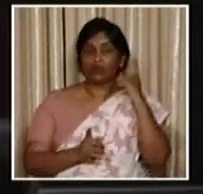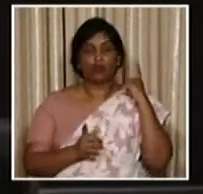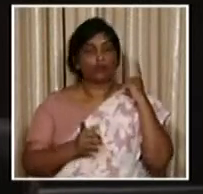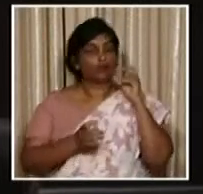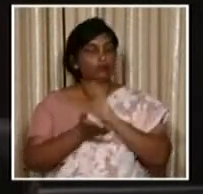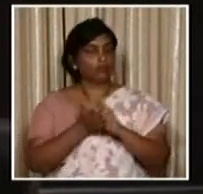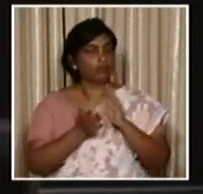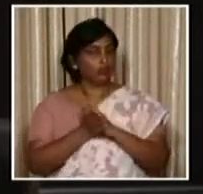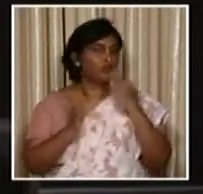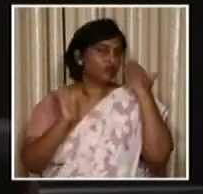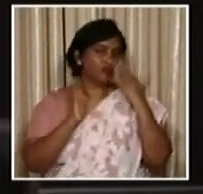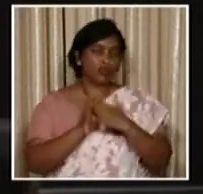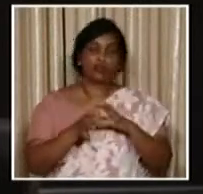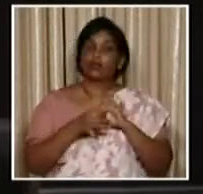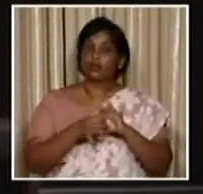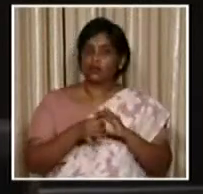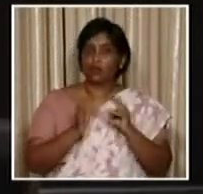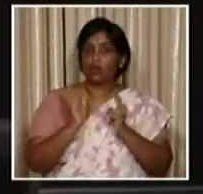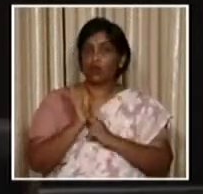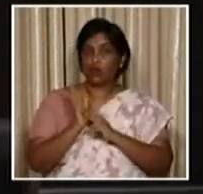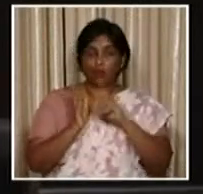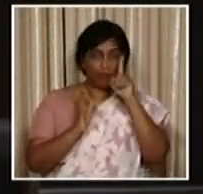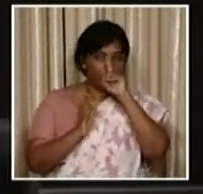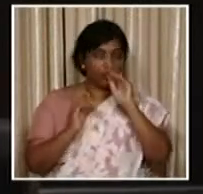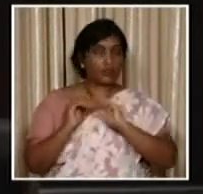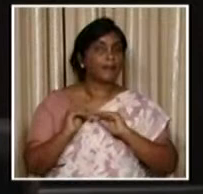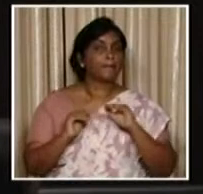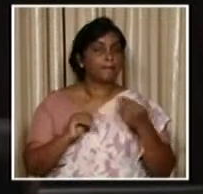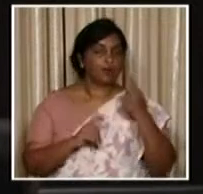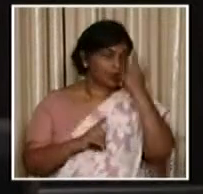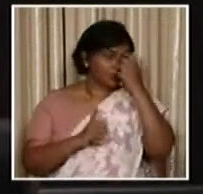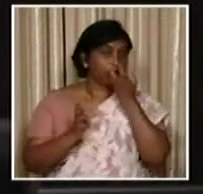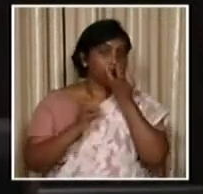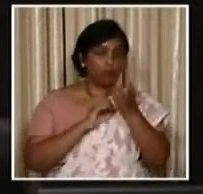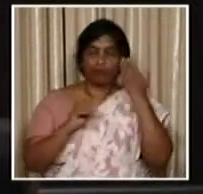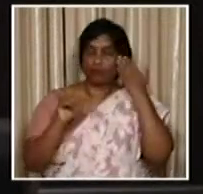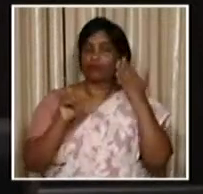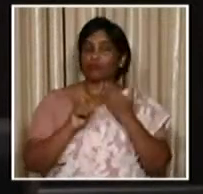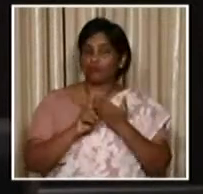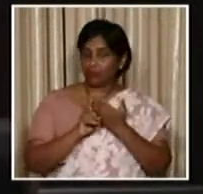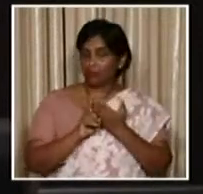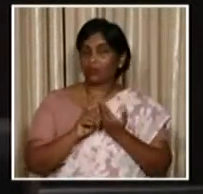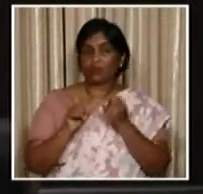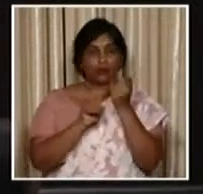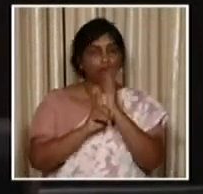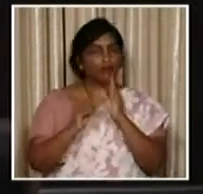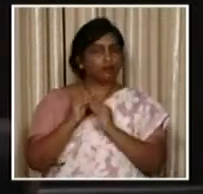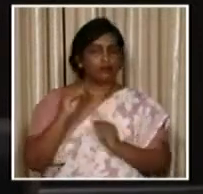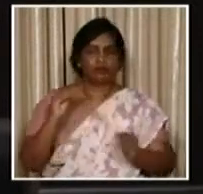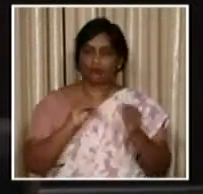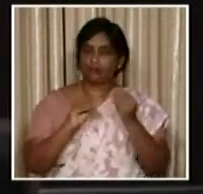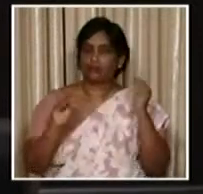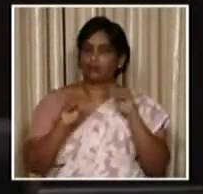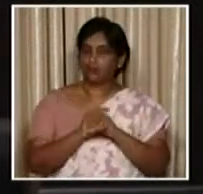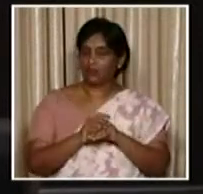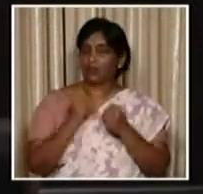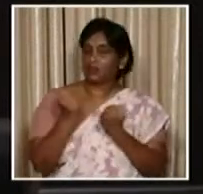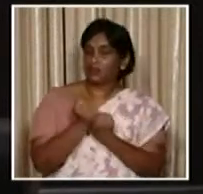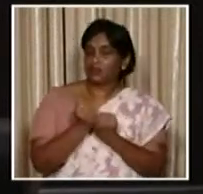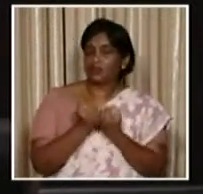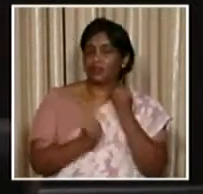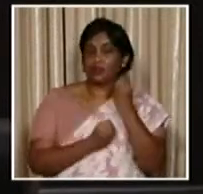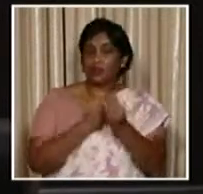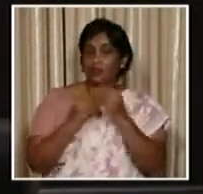සේවා සම්බන්ධතාවයෙන් නොවැම්බර් මාසයෙන් පසු පාස්කු ප්‍රහාරයට අන්තවාදීව ඍජුව හා වක්‍රව සම්බන්ධ ආධාර අනුබල